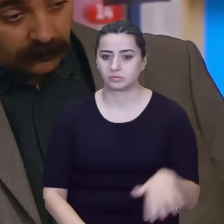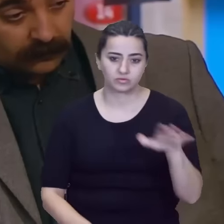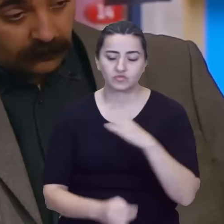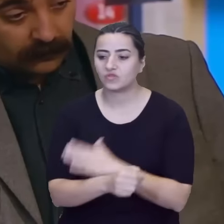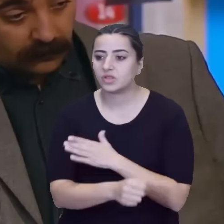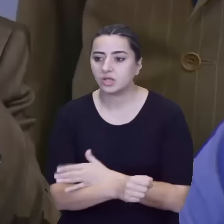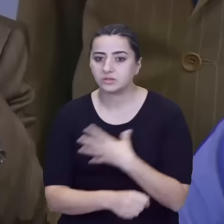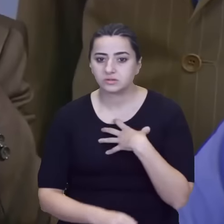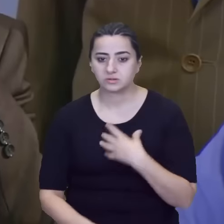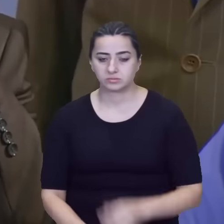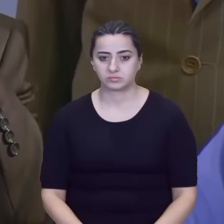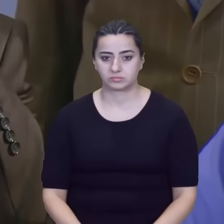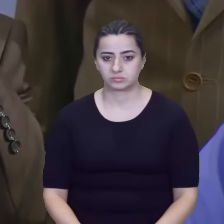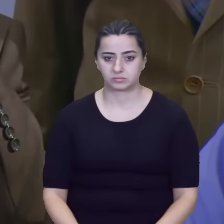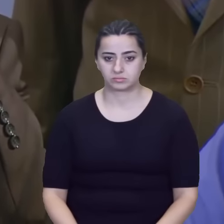vatandaşım...